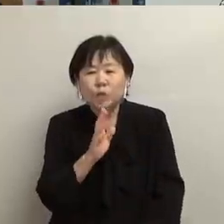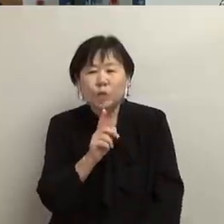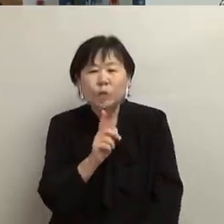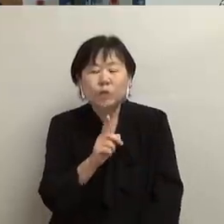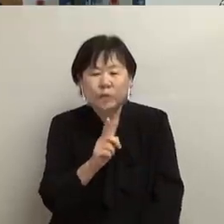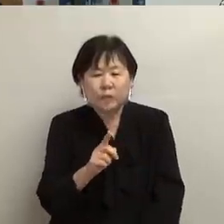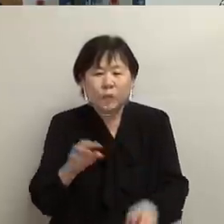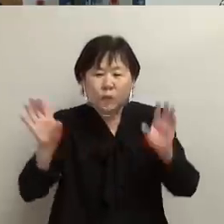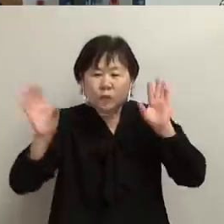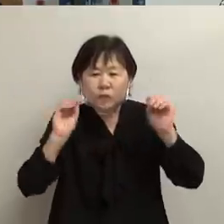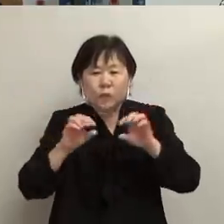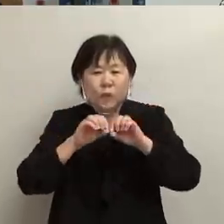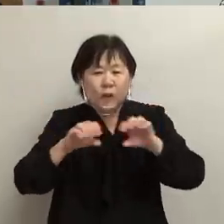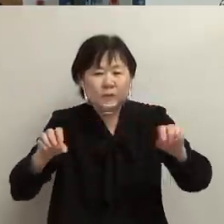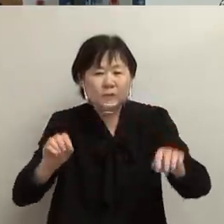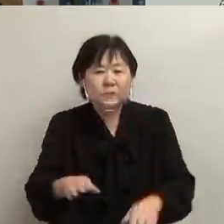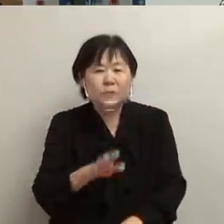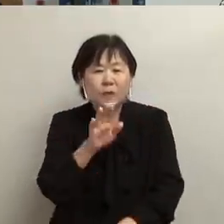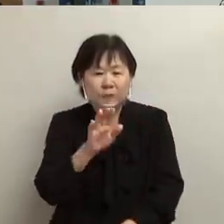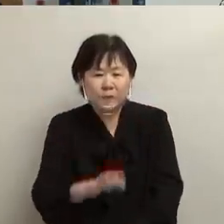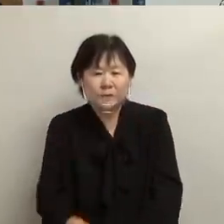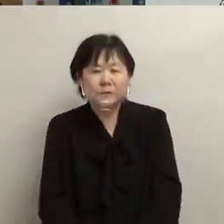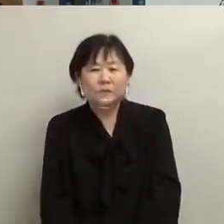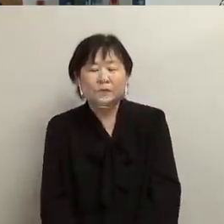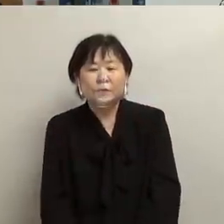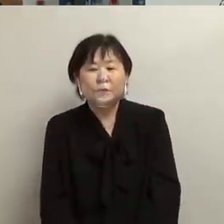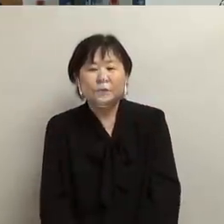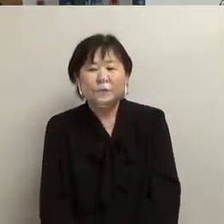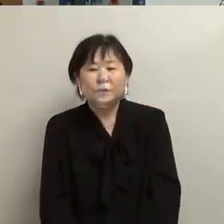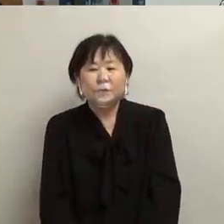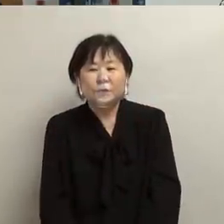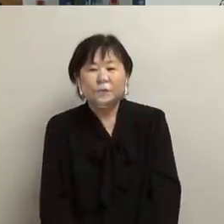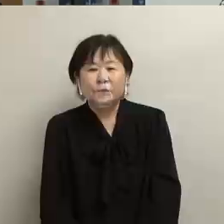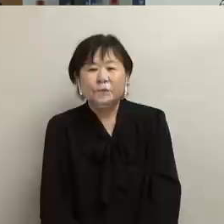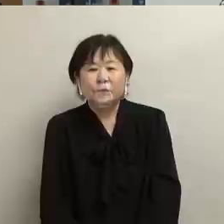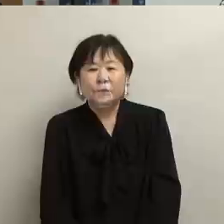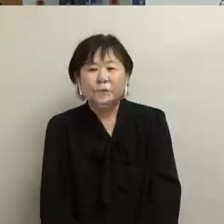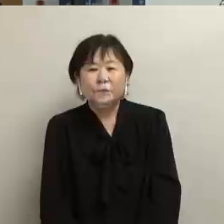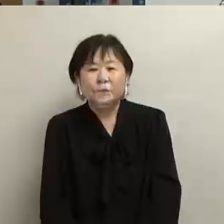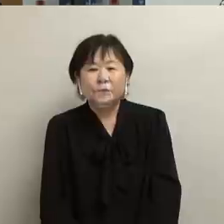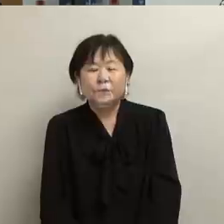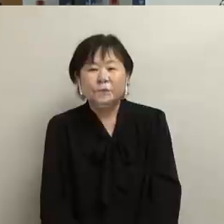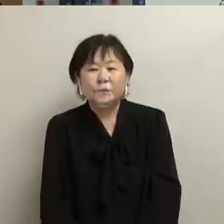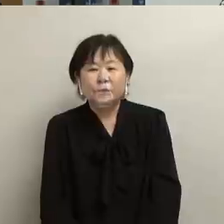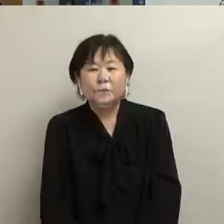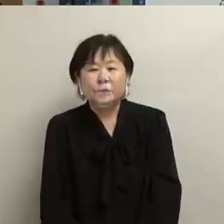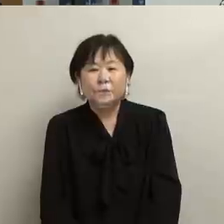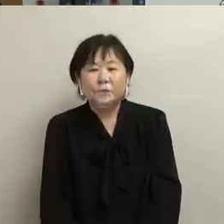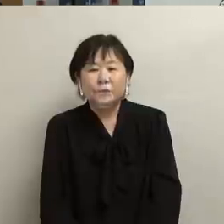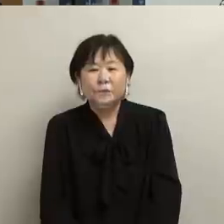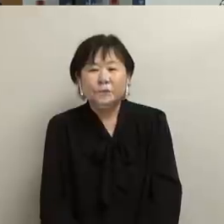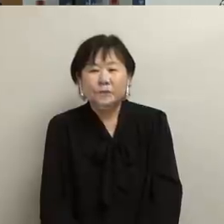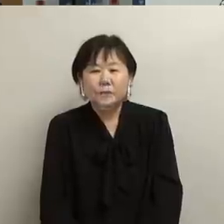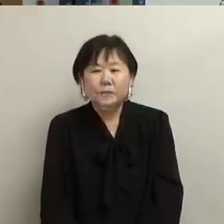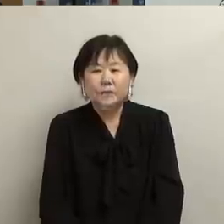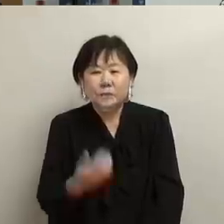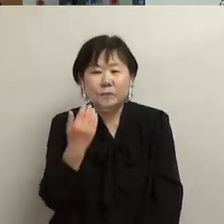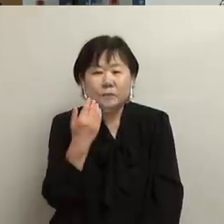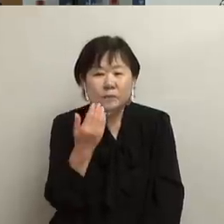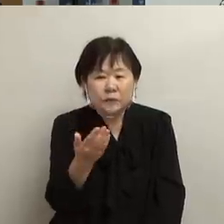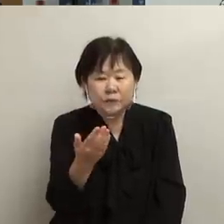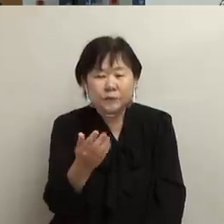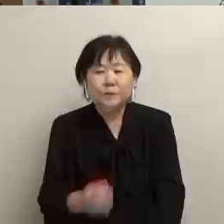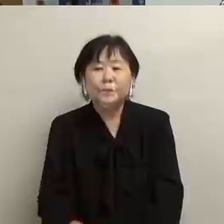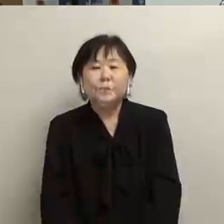発信というのをさせていただいております前走一つ者のぶっ例えばです